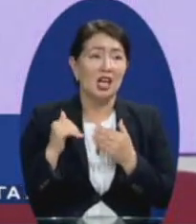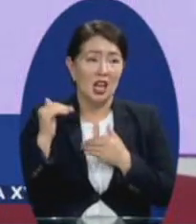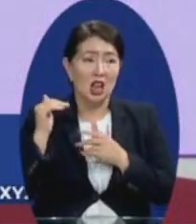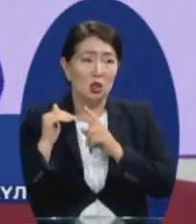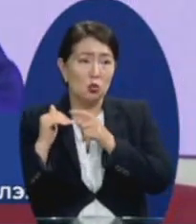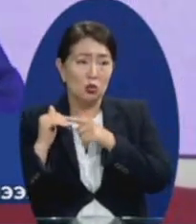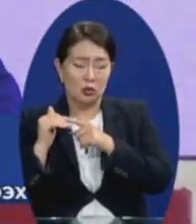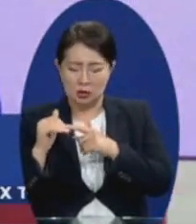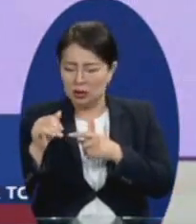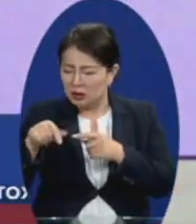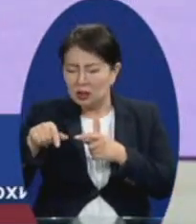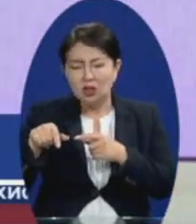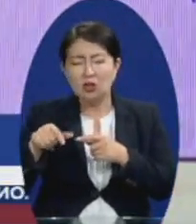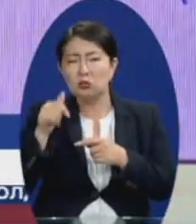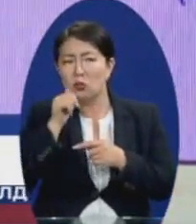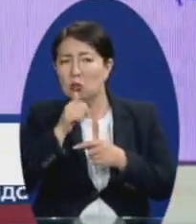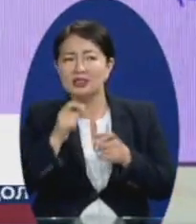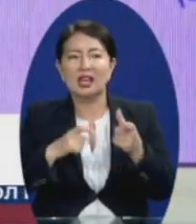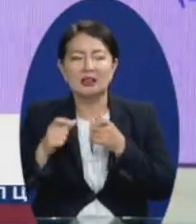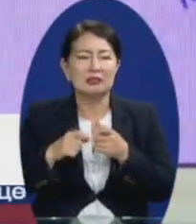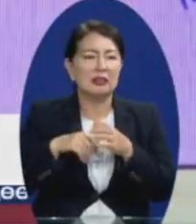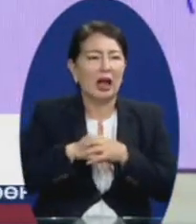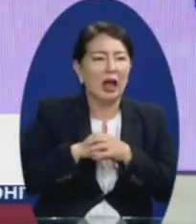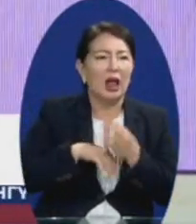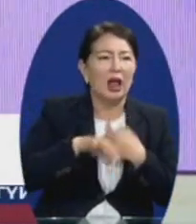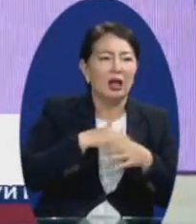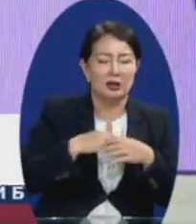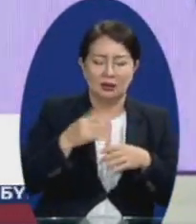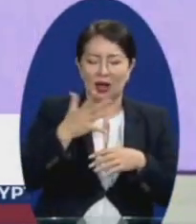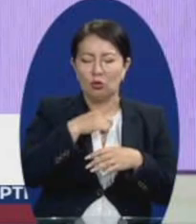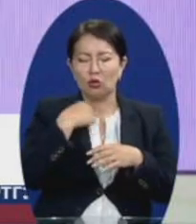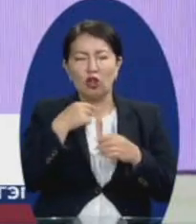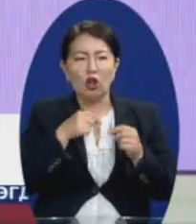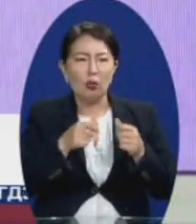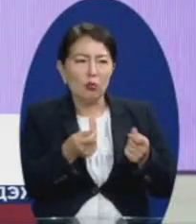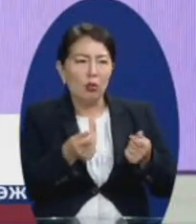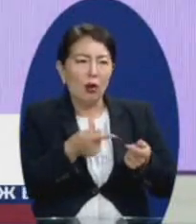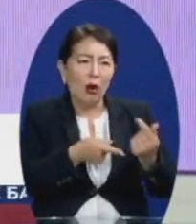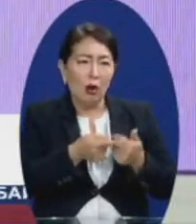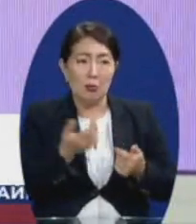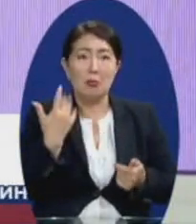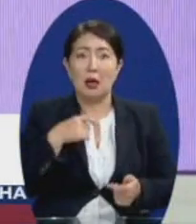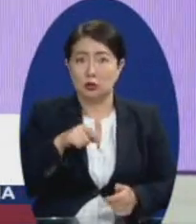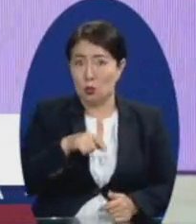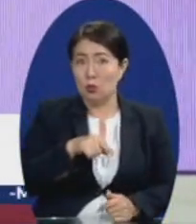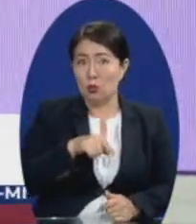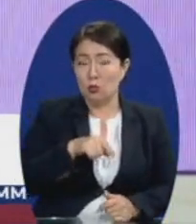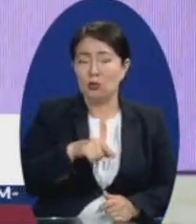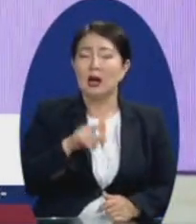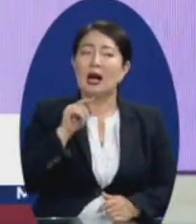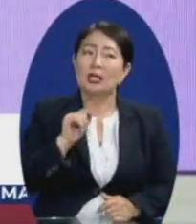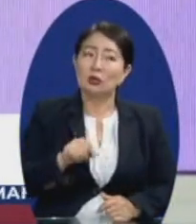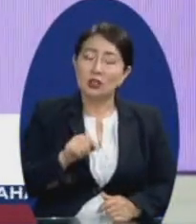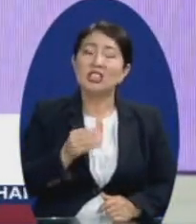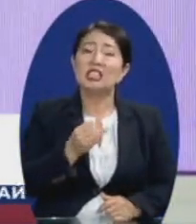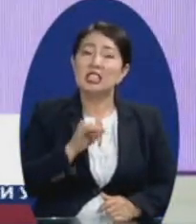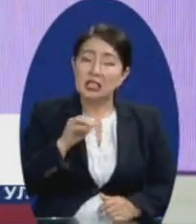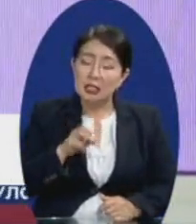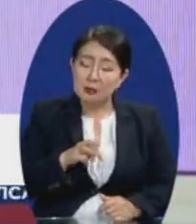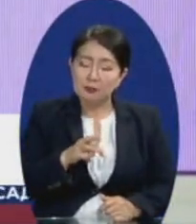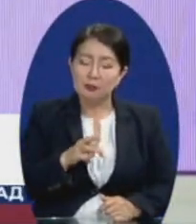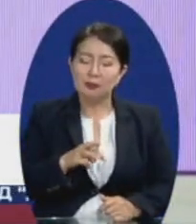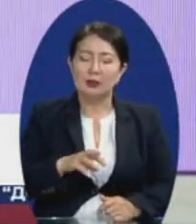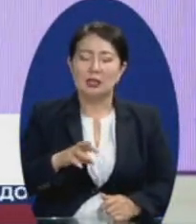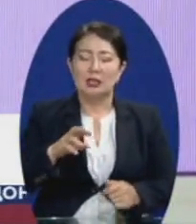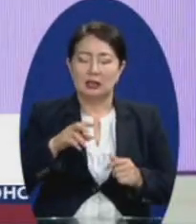хэмжээний далд эдийн засаг 5-7 ойр хэмжээч юм уу хэрэгжилсэн гэсэн үг. Энэ сая